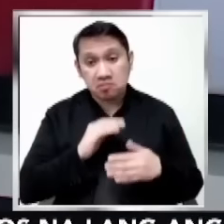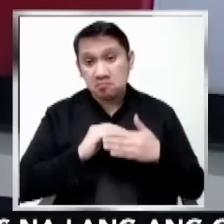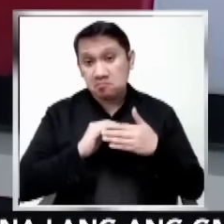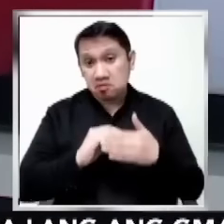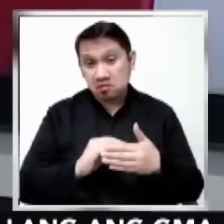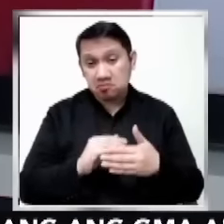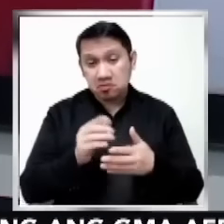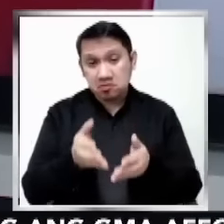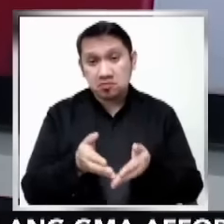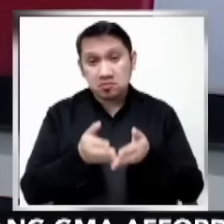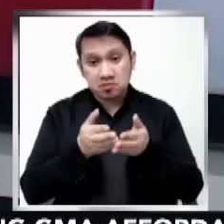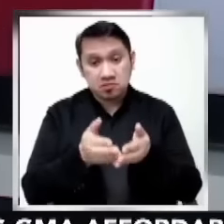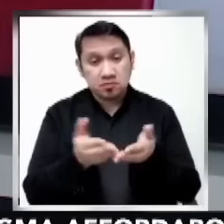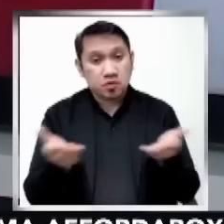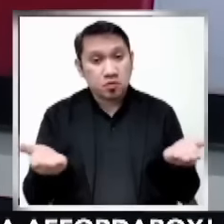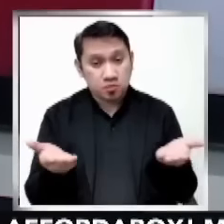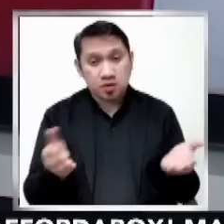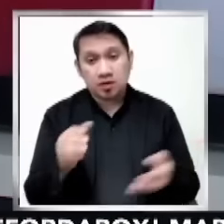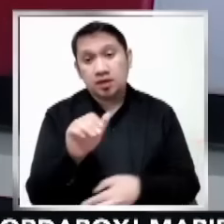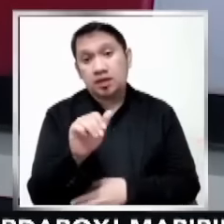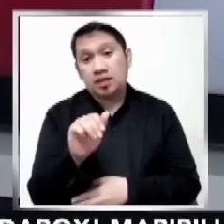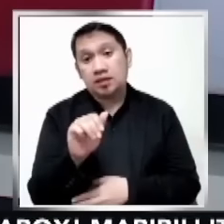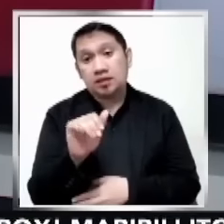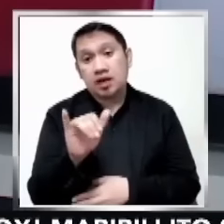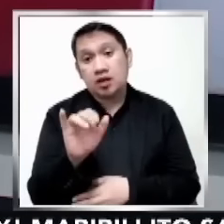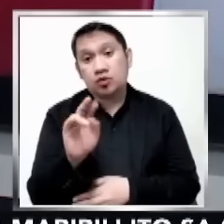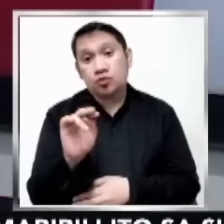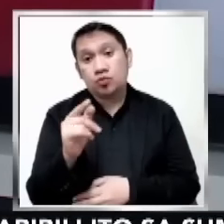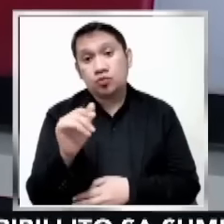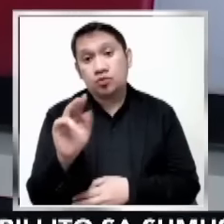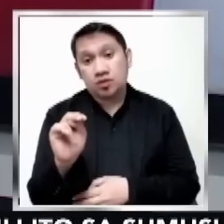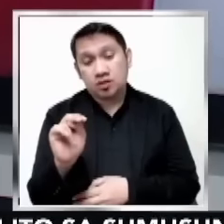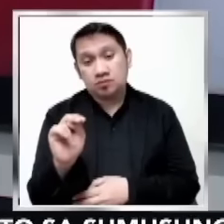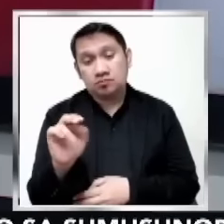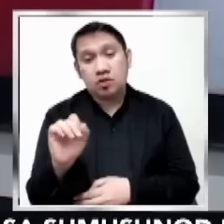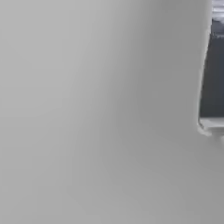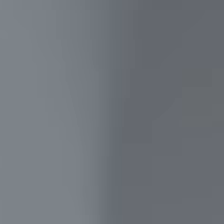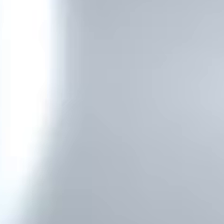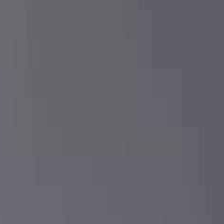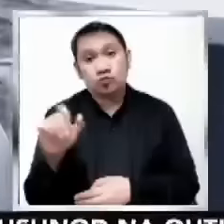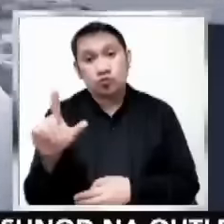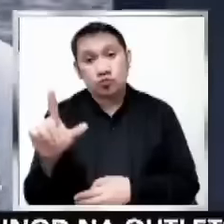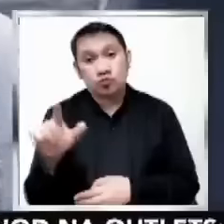mission sa Ayungin Show. Personal yang tinutukan ni Chino Gaston.